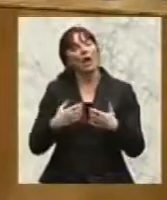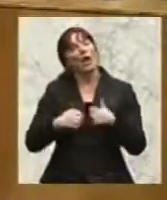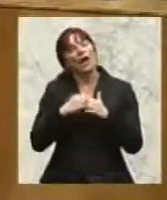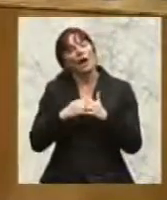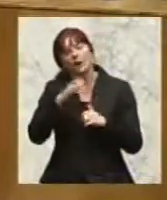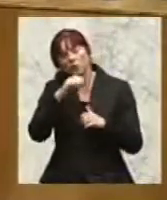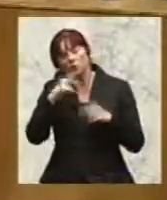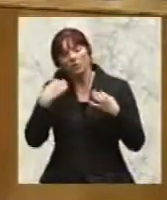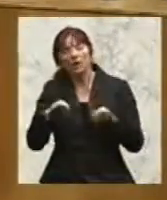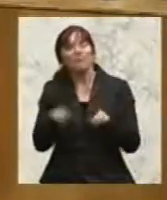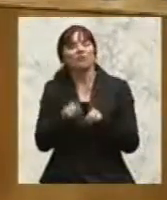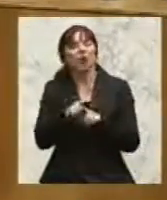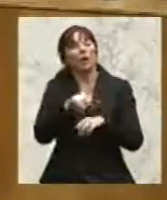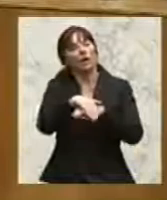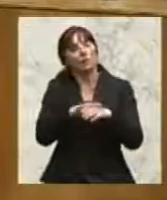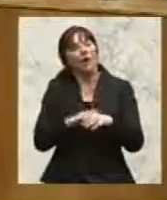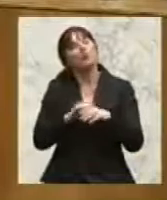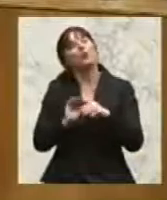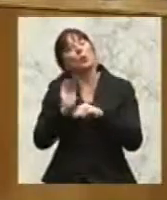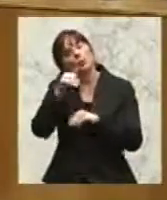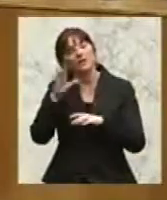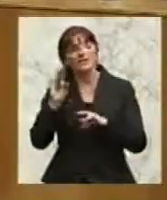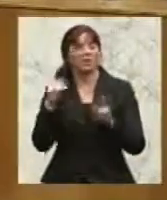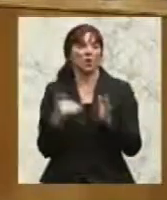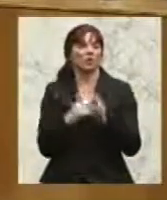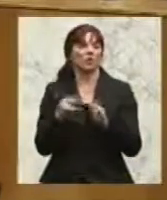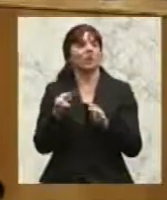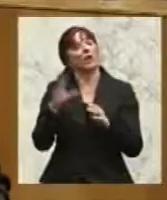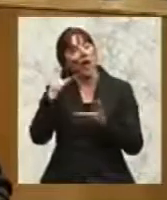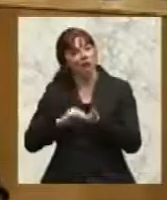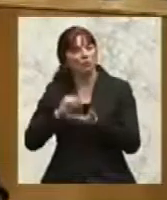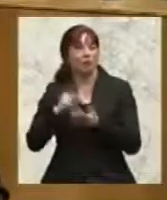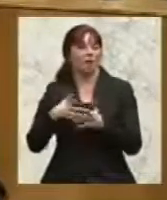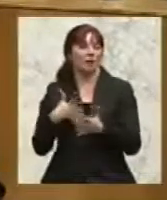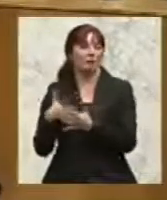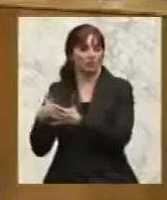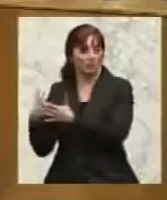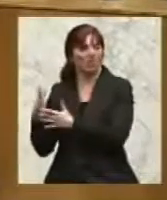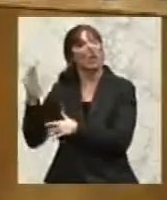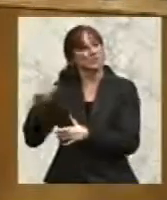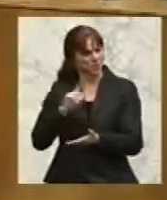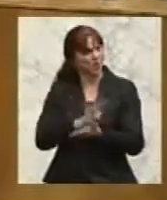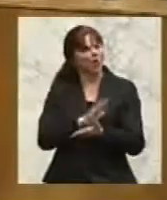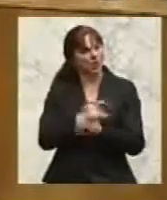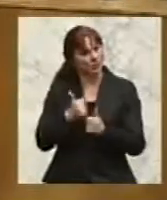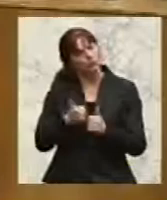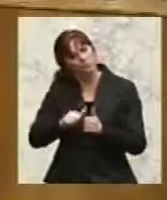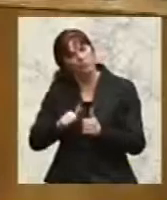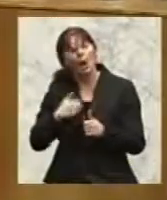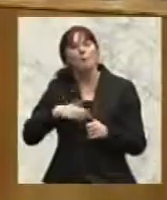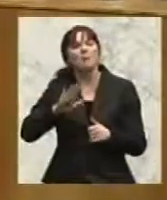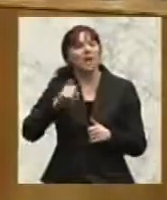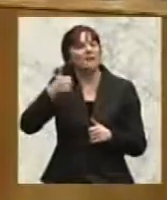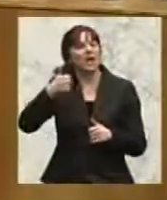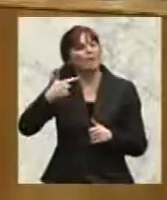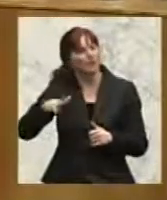mehr als 10.000 Einwohnern prüfen kann. Der Rechnungshof kommt dieser Aufgabe nach. Mehr als ein Drittel dieser zusätzlichen Gemeinden wurden bereits geprüft